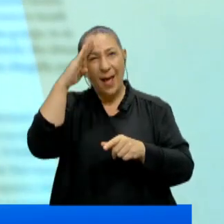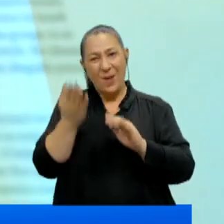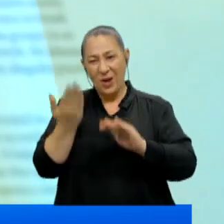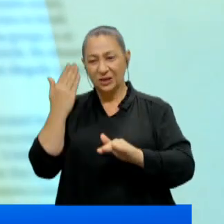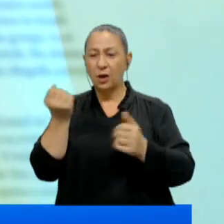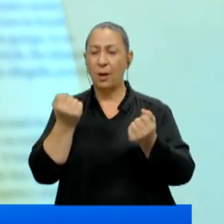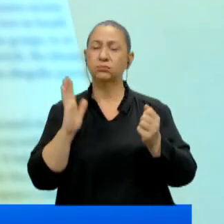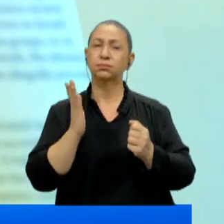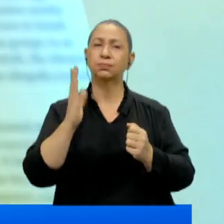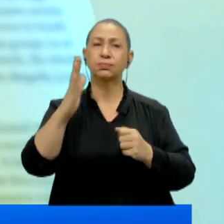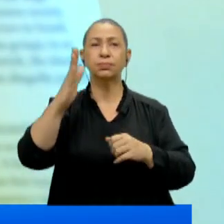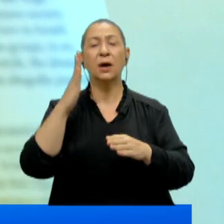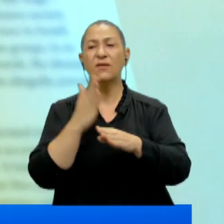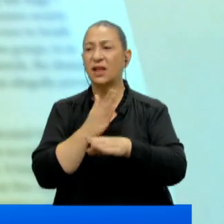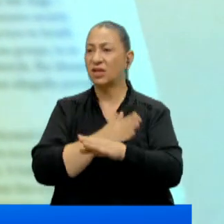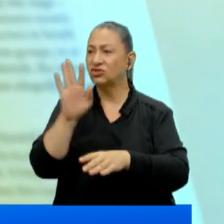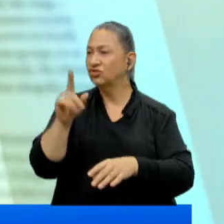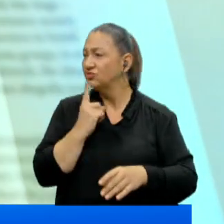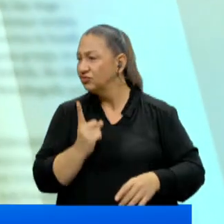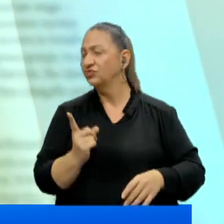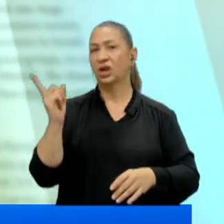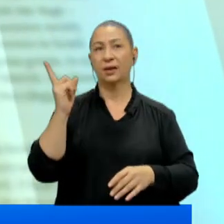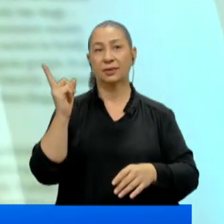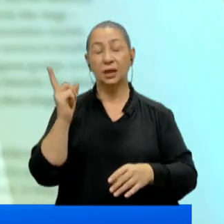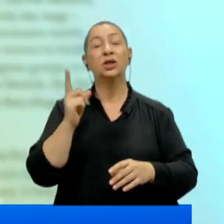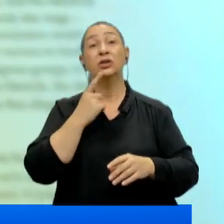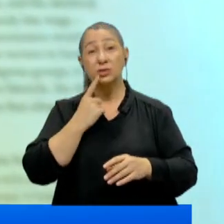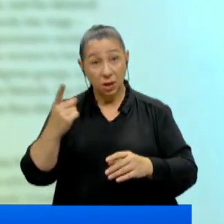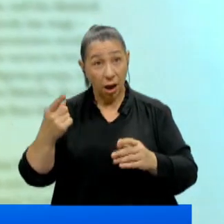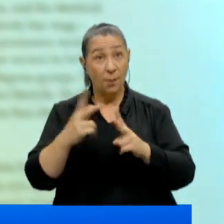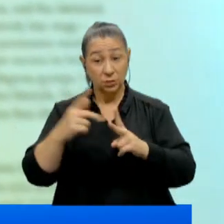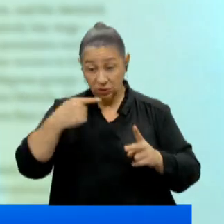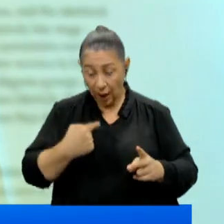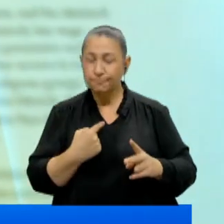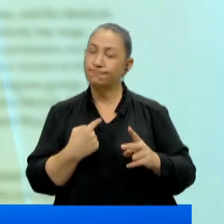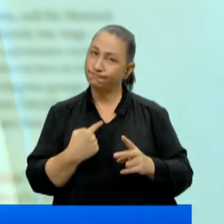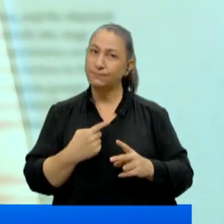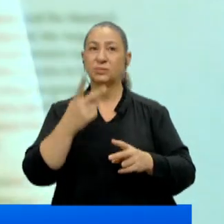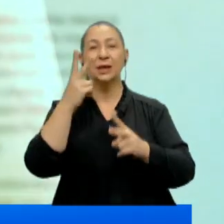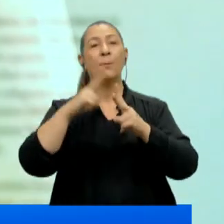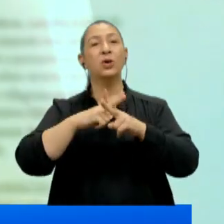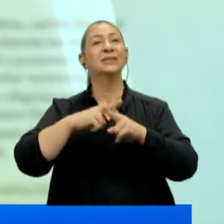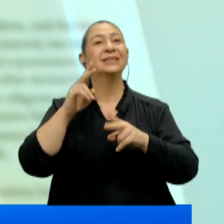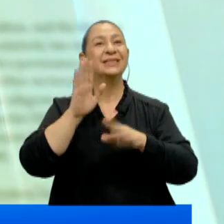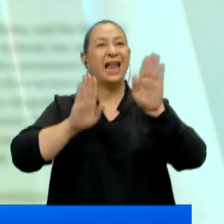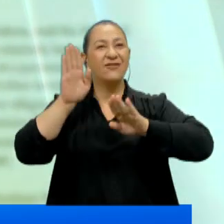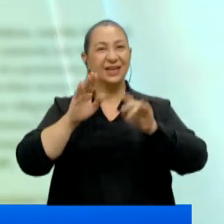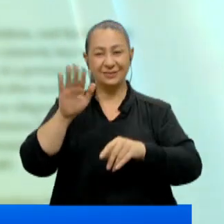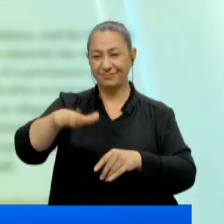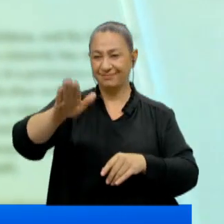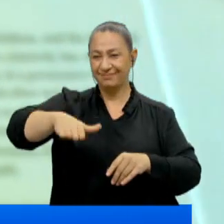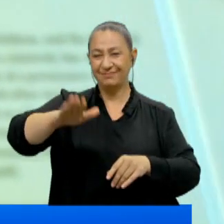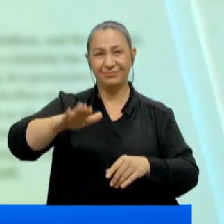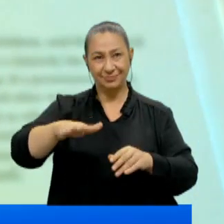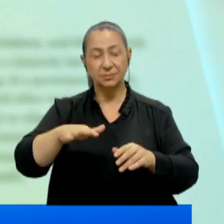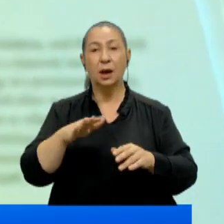hareket halindeyken yoldaki vatandaşlar tarafından şikayet edildi. Şikayet edilen araç iki trafik memuru tarafından durduruldu ama